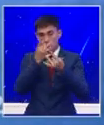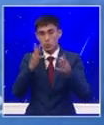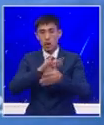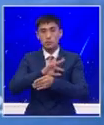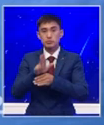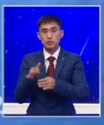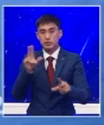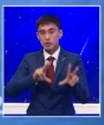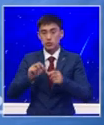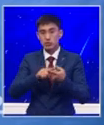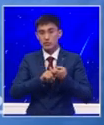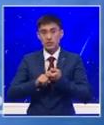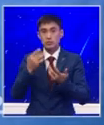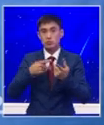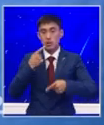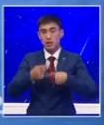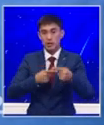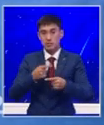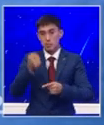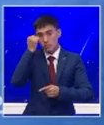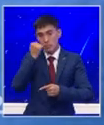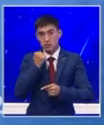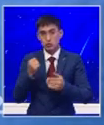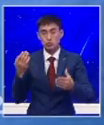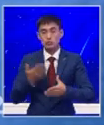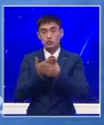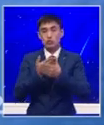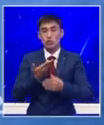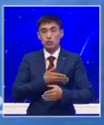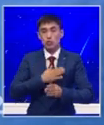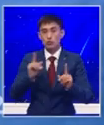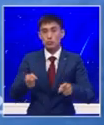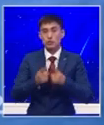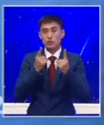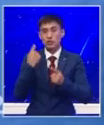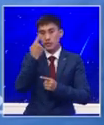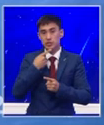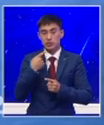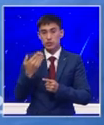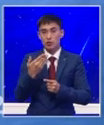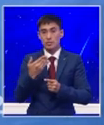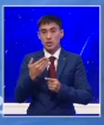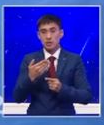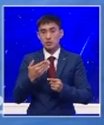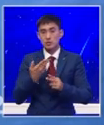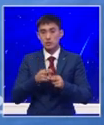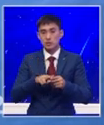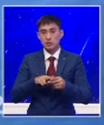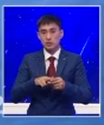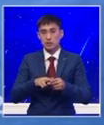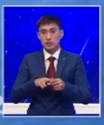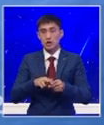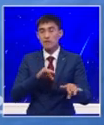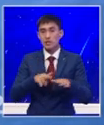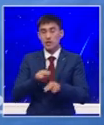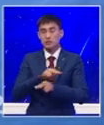обеспечивает надёжную связь между поколениями способствует духовному становлению личности и её нравственным устоям преемственности